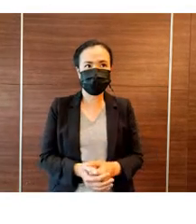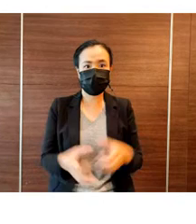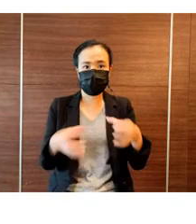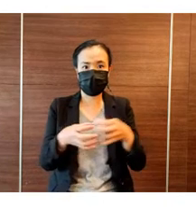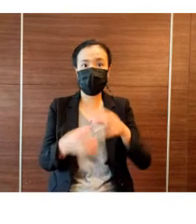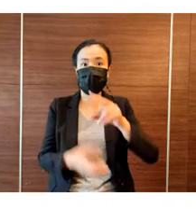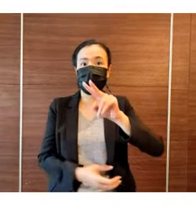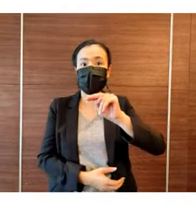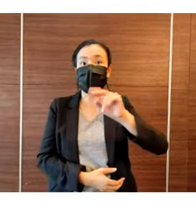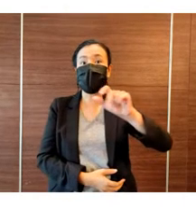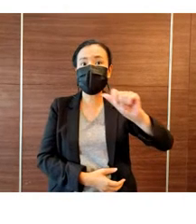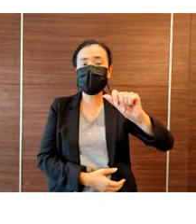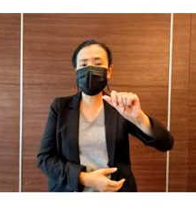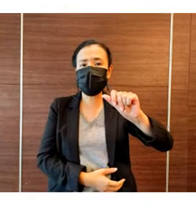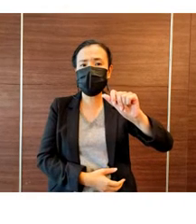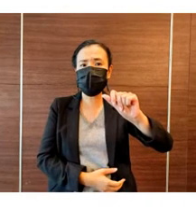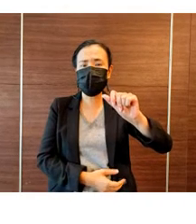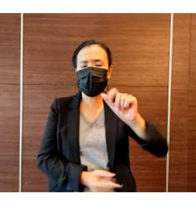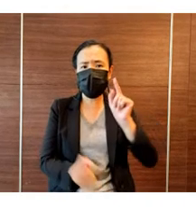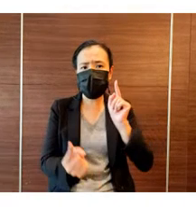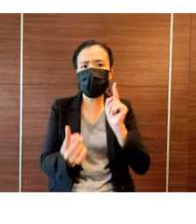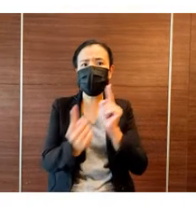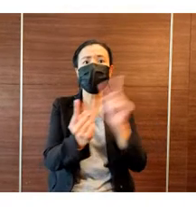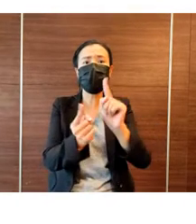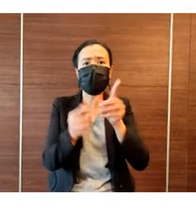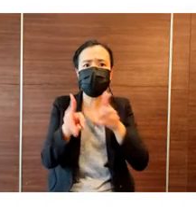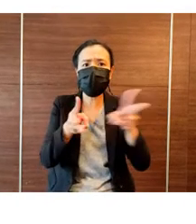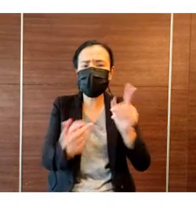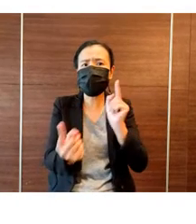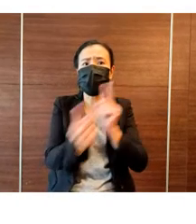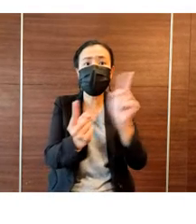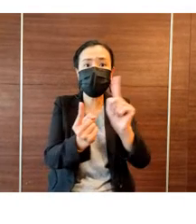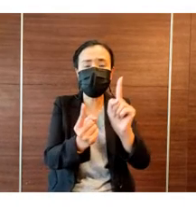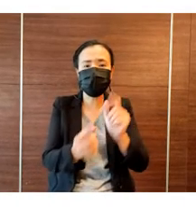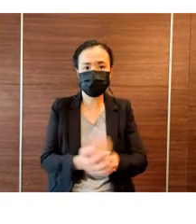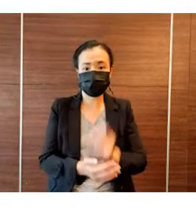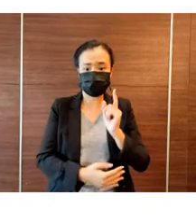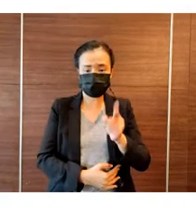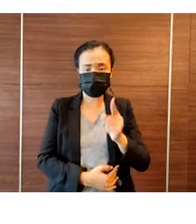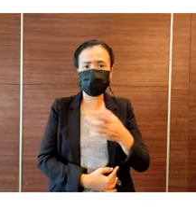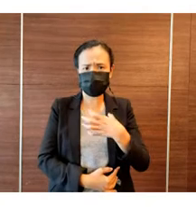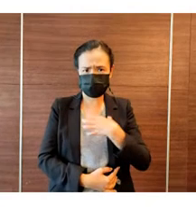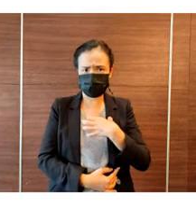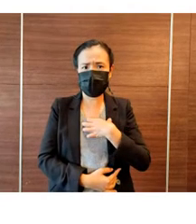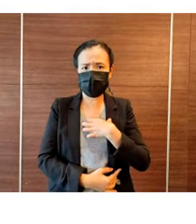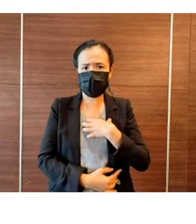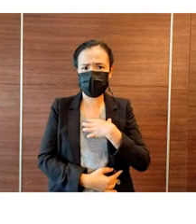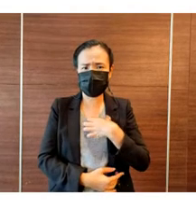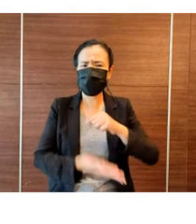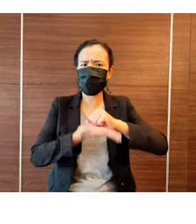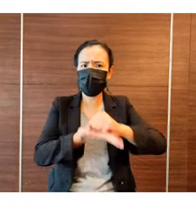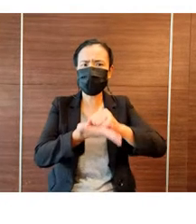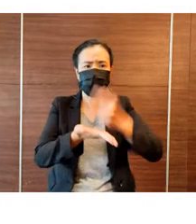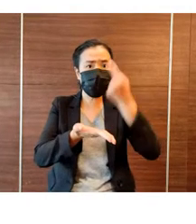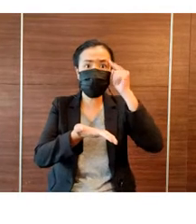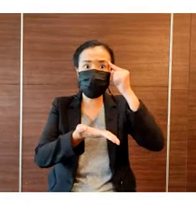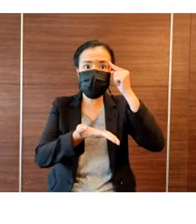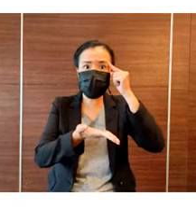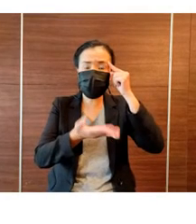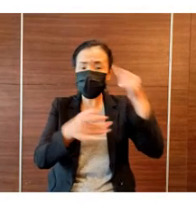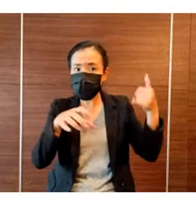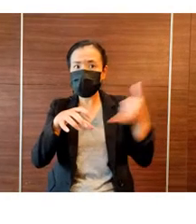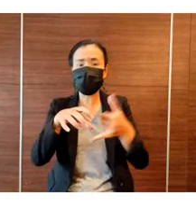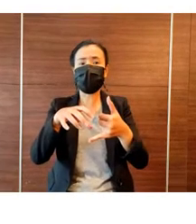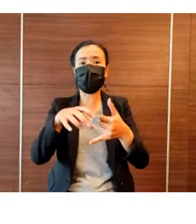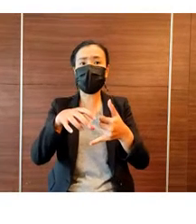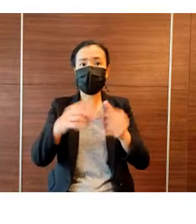NA อ่ะมาเจอกับเขาได้ยังไงเพราะว่าบางทีพอคนที่ต้องการอ่ะแต่ว่าไม่รู้จะมันมีบริการแบบนี้ค่ะอยู่ๆเดินมาสะ